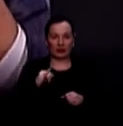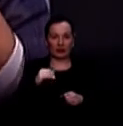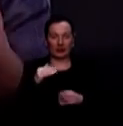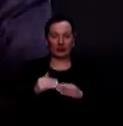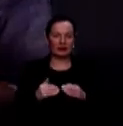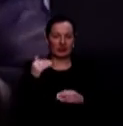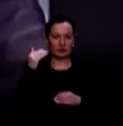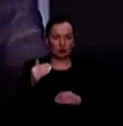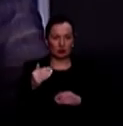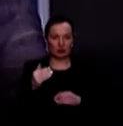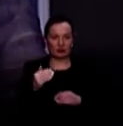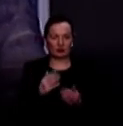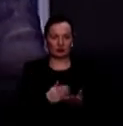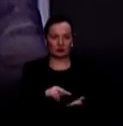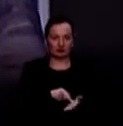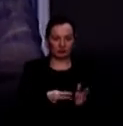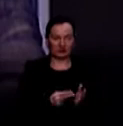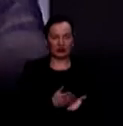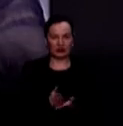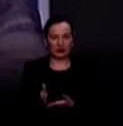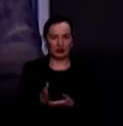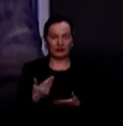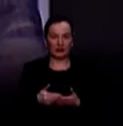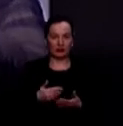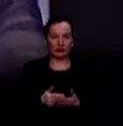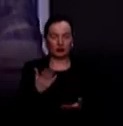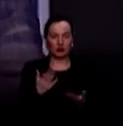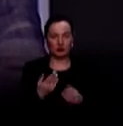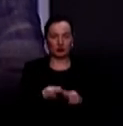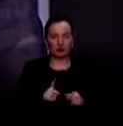це передбачити, що якщо це науковці будуть,